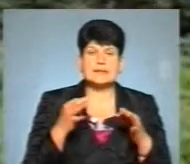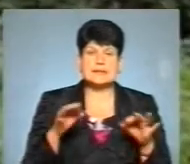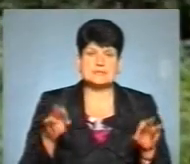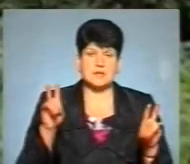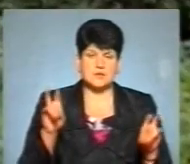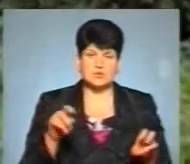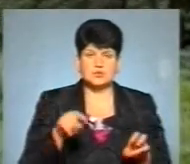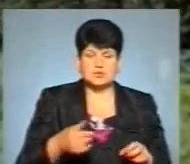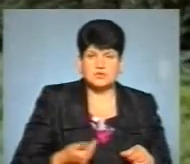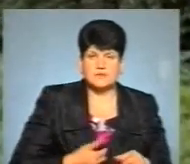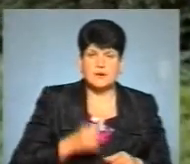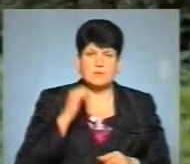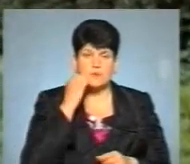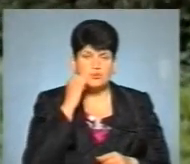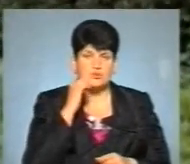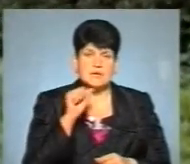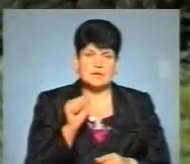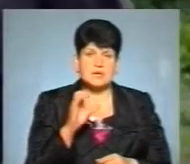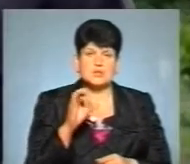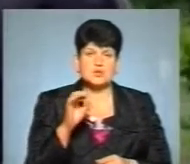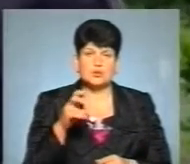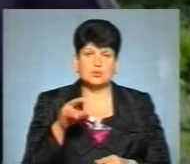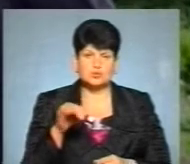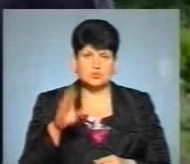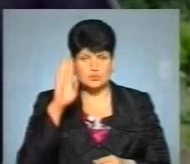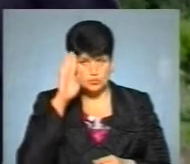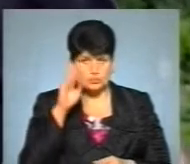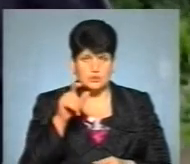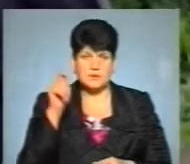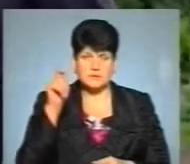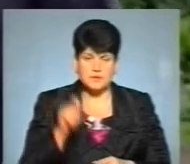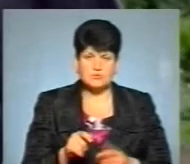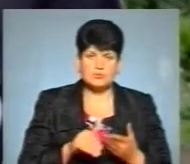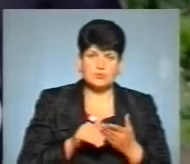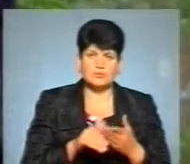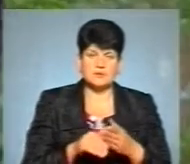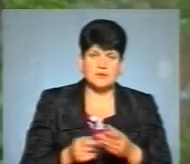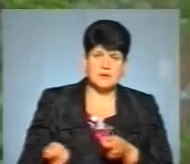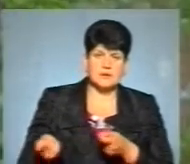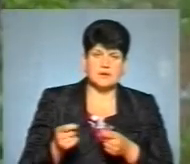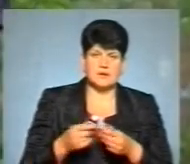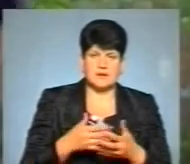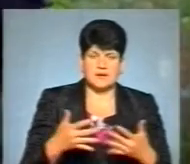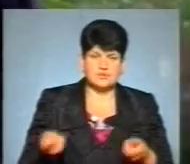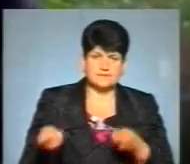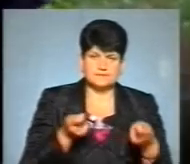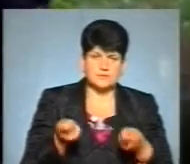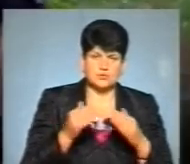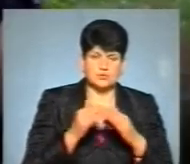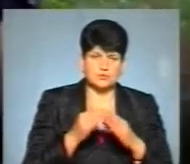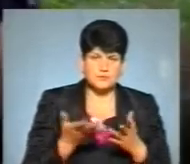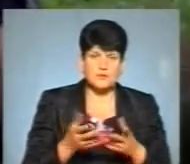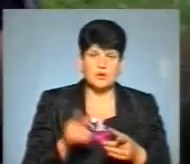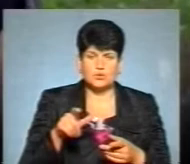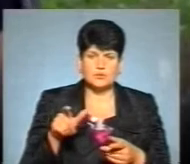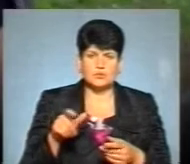Тут мешкає бабуся Андрія Солодухо. Тернополянин каже, приїхав, щоб допомогти їй забрати речі з будинку. Друзі поприходили, все допомогли